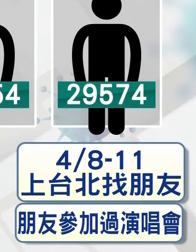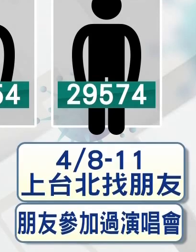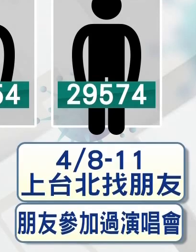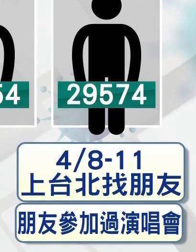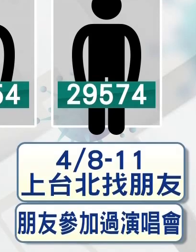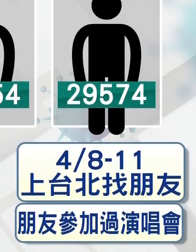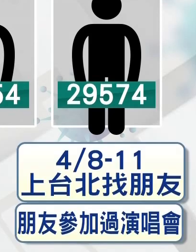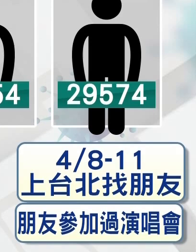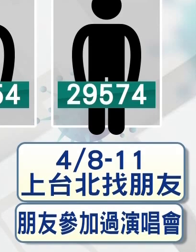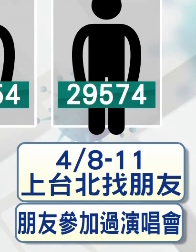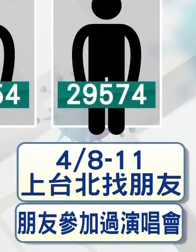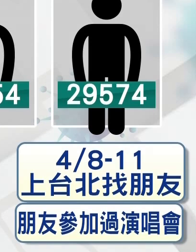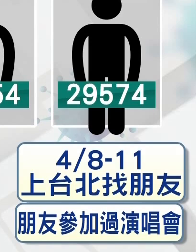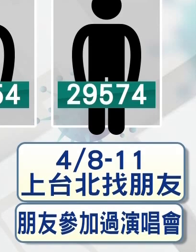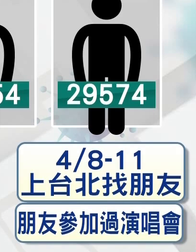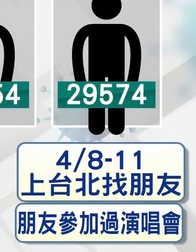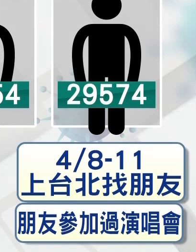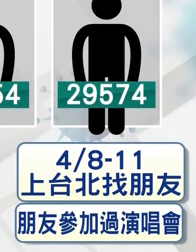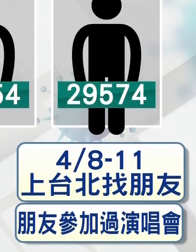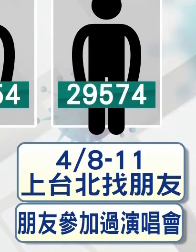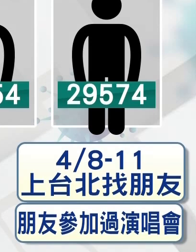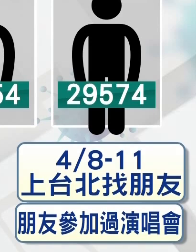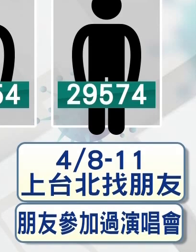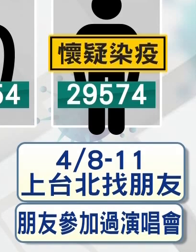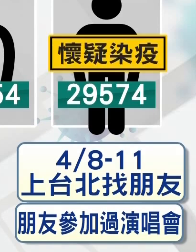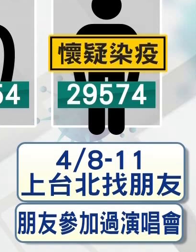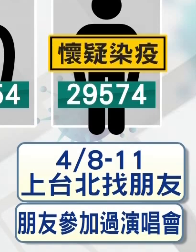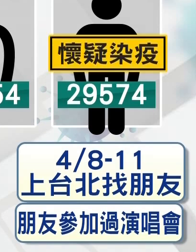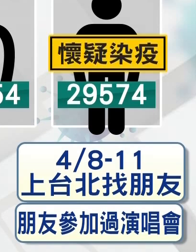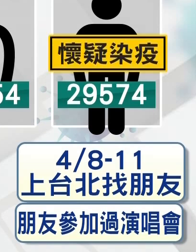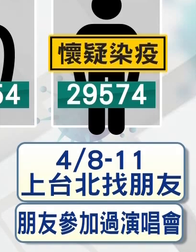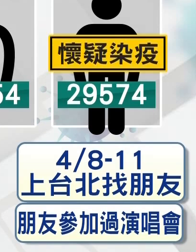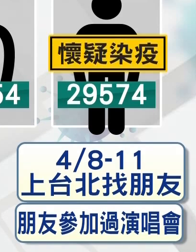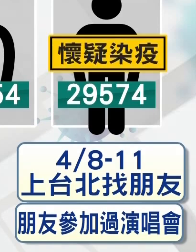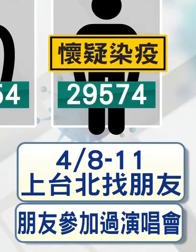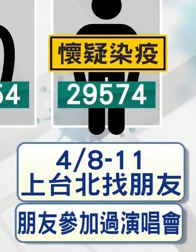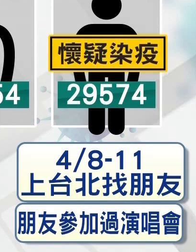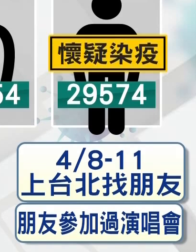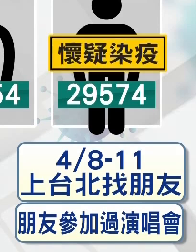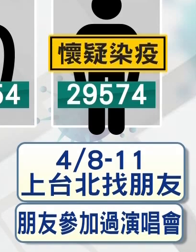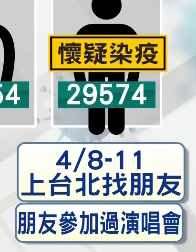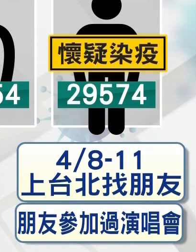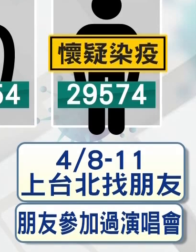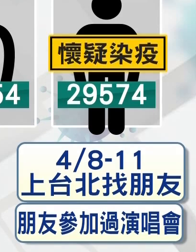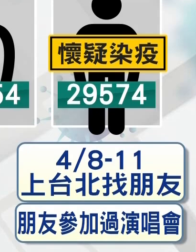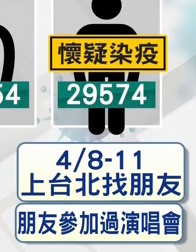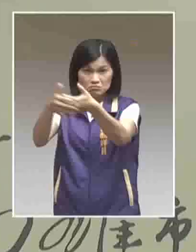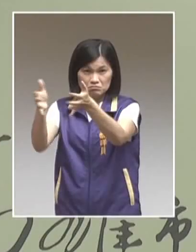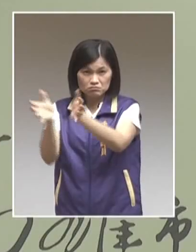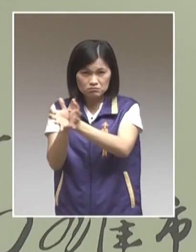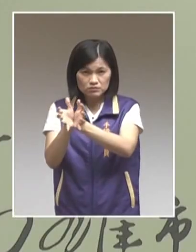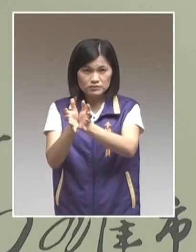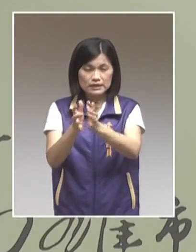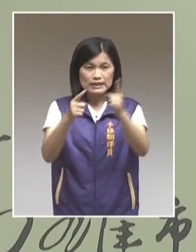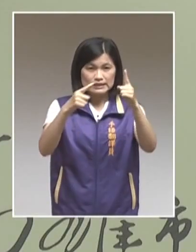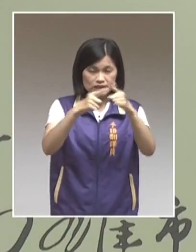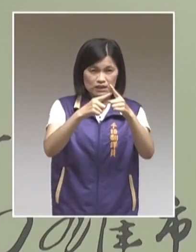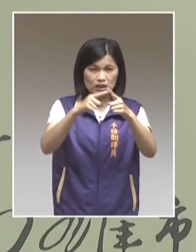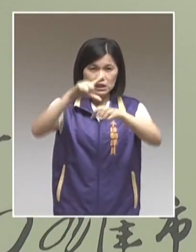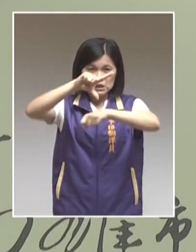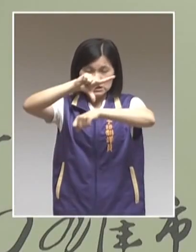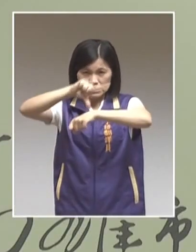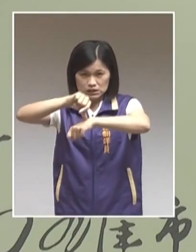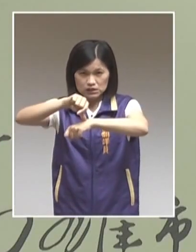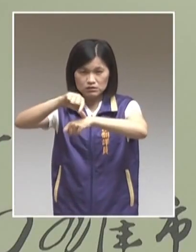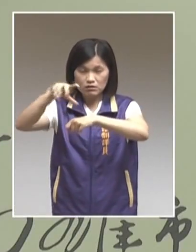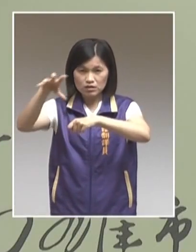是4月8号到11号曾上台北找朋友，其中朋友也参加过演唱会，怀疑因此染疫。 人实地的时